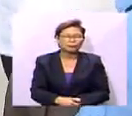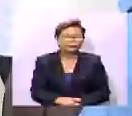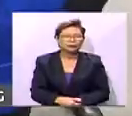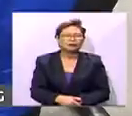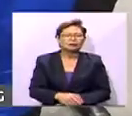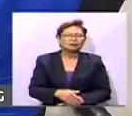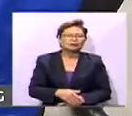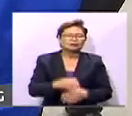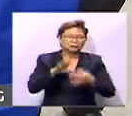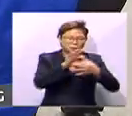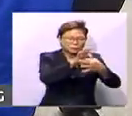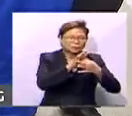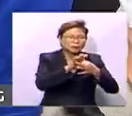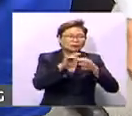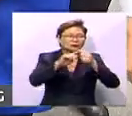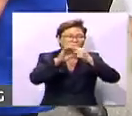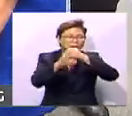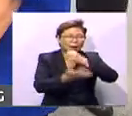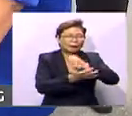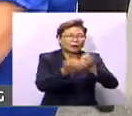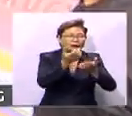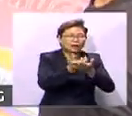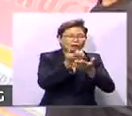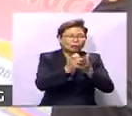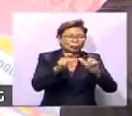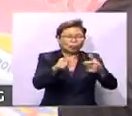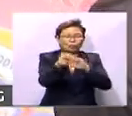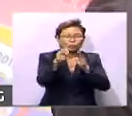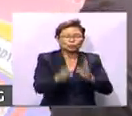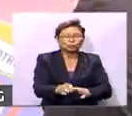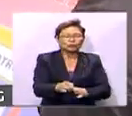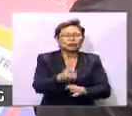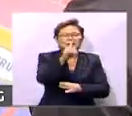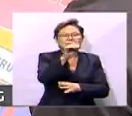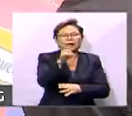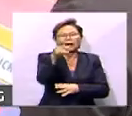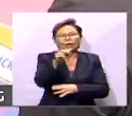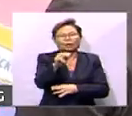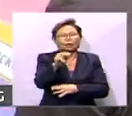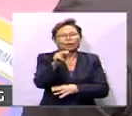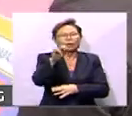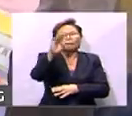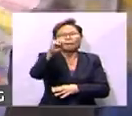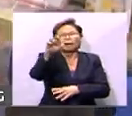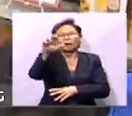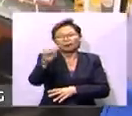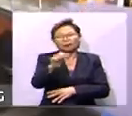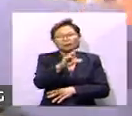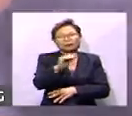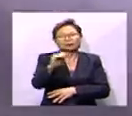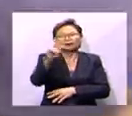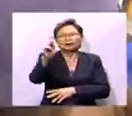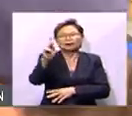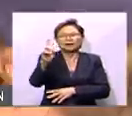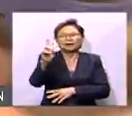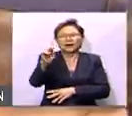Pihaknya juga bekerjasama dengan Tabung Ekonomi Kumpulan Usahawan Niaga Tekun, Majlis Amanah Rakyat MARA dan Kementerian Dalam